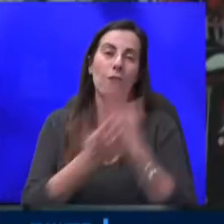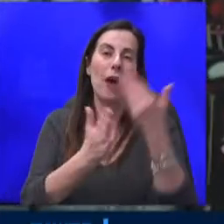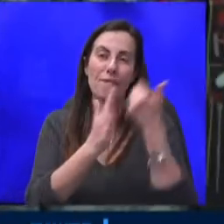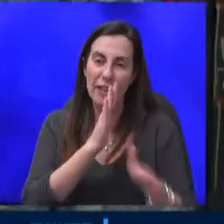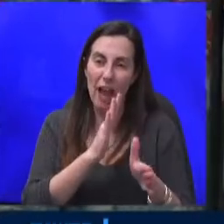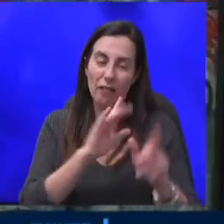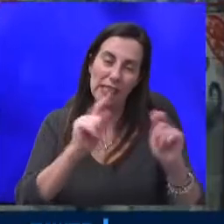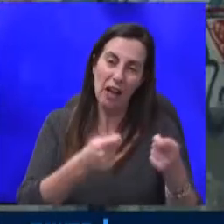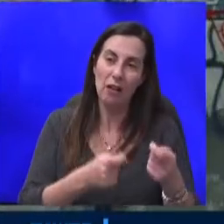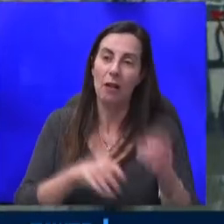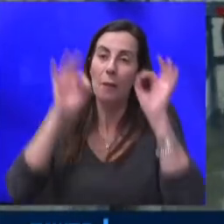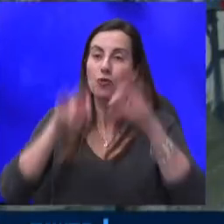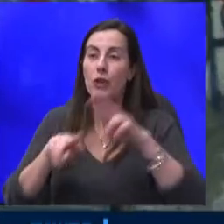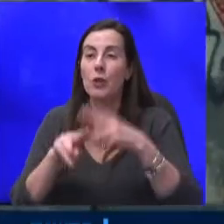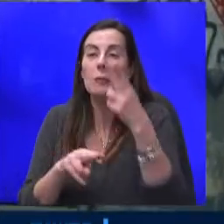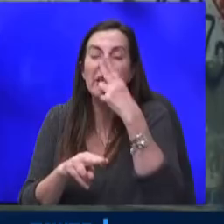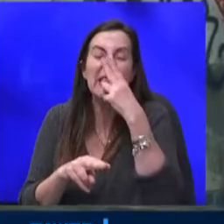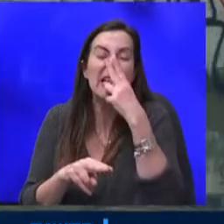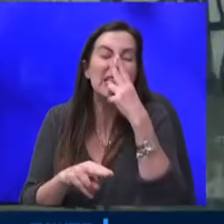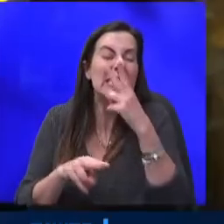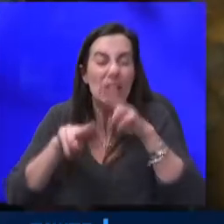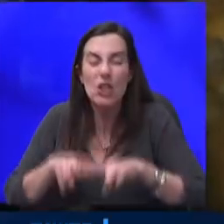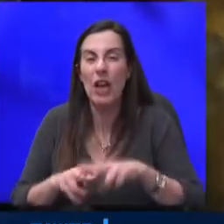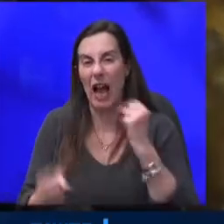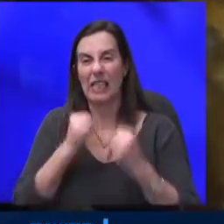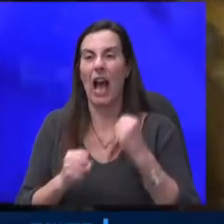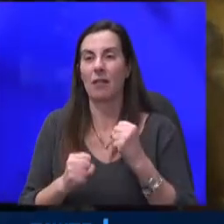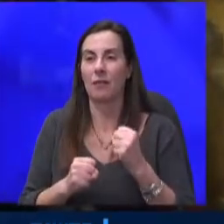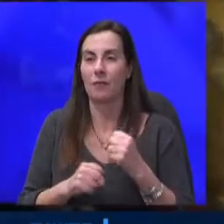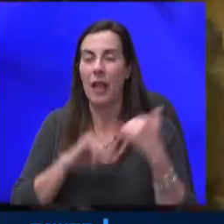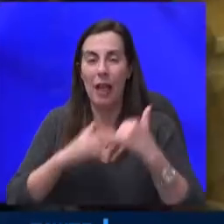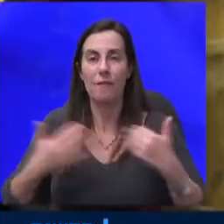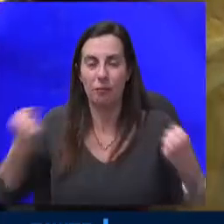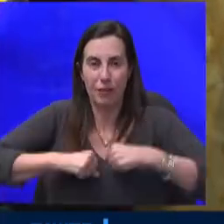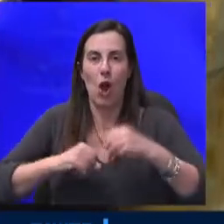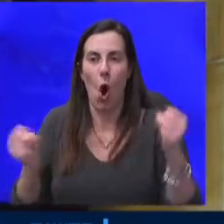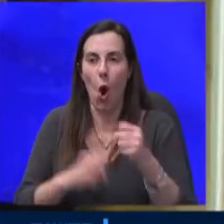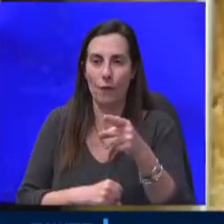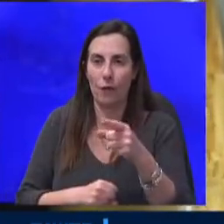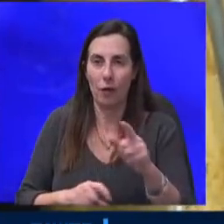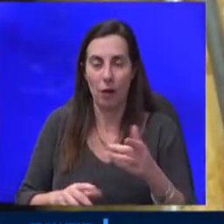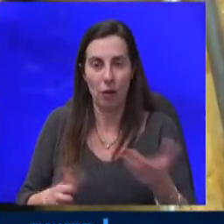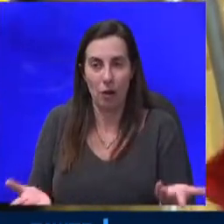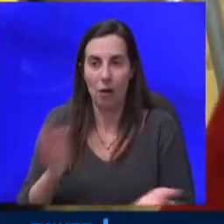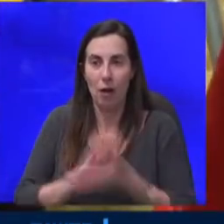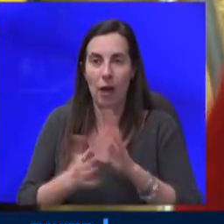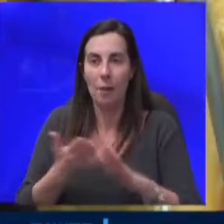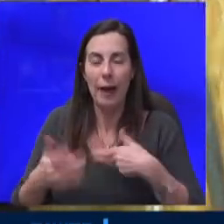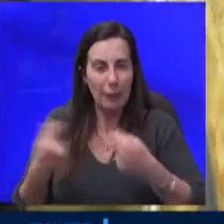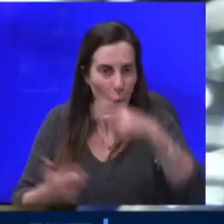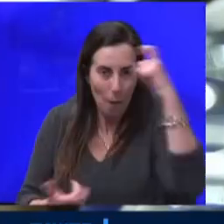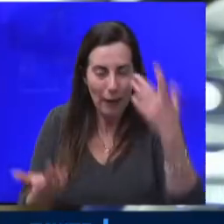הוא מנסה להיאחז בציפורניים. הנה, הבאתי חליפות חורף, אתה סוגר אותי בחורף? איך אני אמכור את זה בקיץ? איך? פעילים, תראה